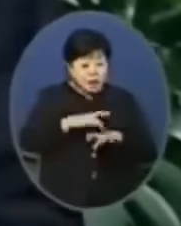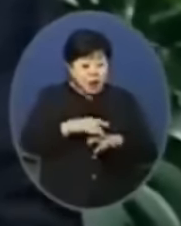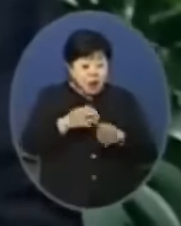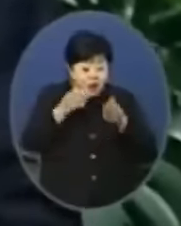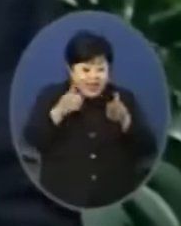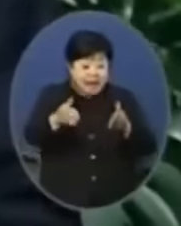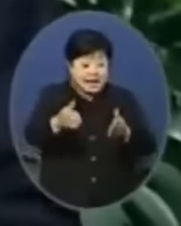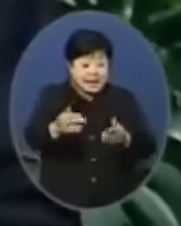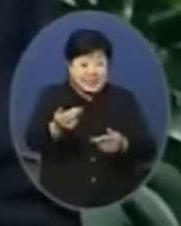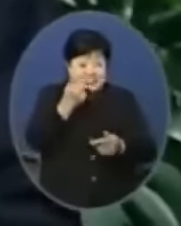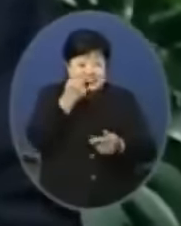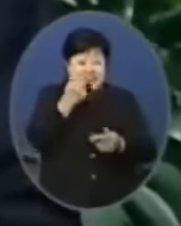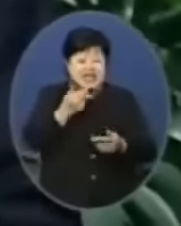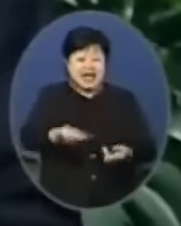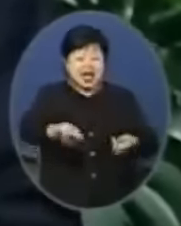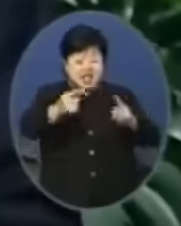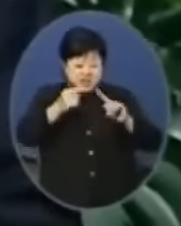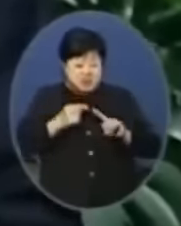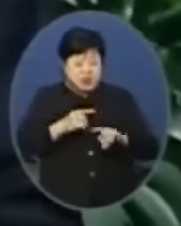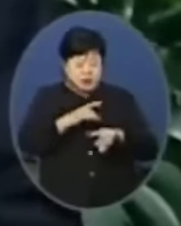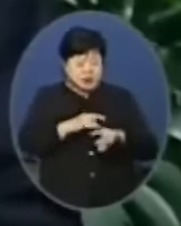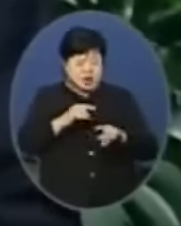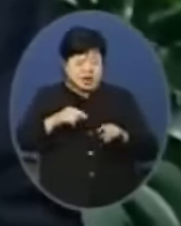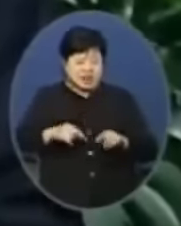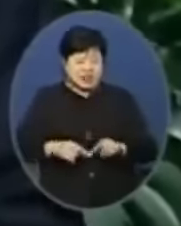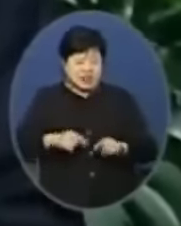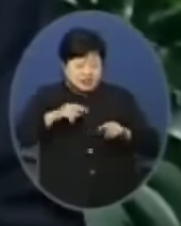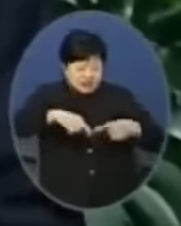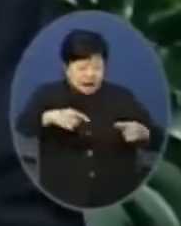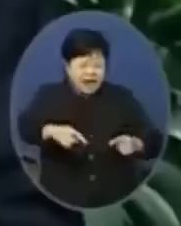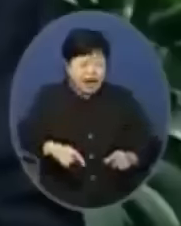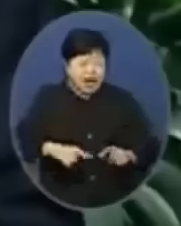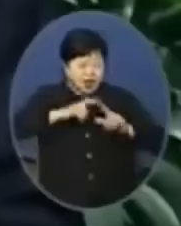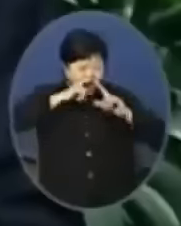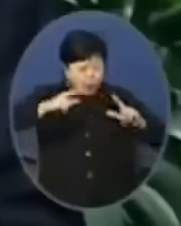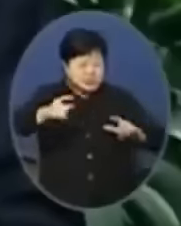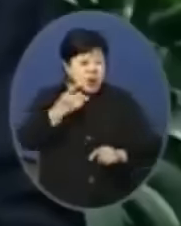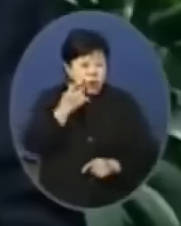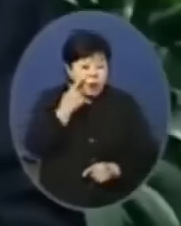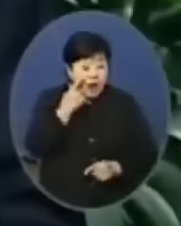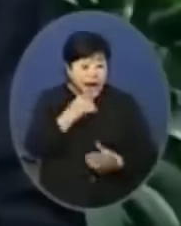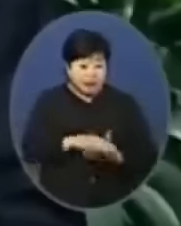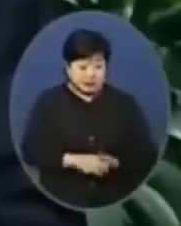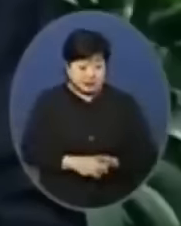향하여 생기야 들어와서 뼈 속에 들어가라, 외쳐라.